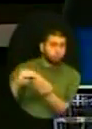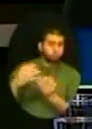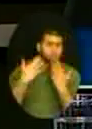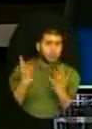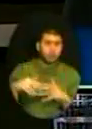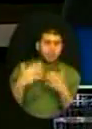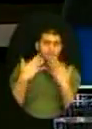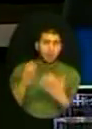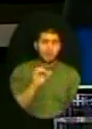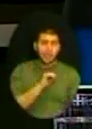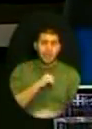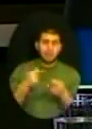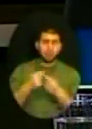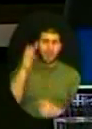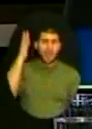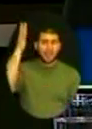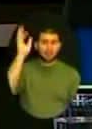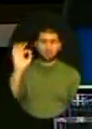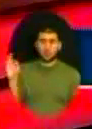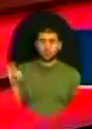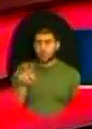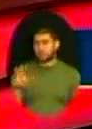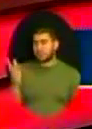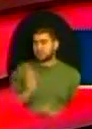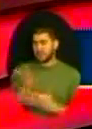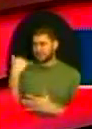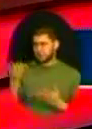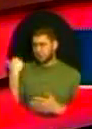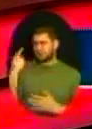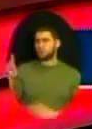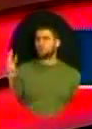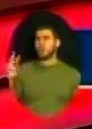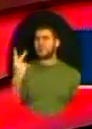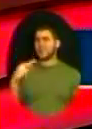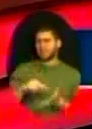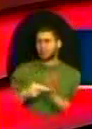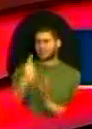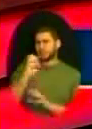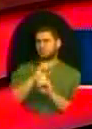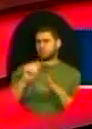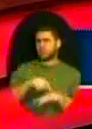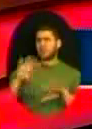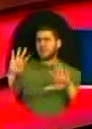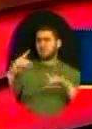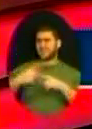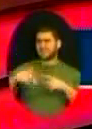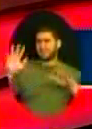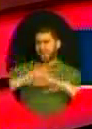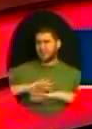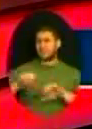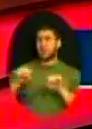אולי איזושהי בשורה לגבי עתידם של השניים. ותעיינה כאן אצלנו היום לשלום כיתה, לתוכנית עצמה תשודר בשעה 9:30.